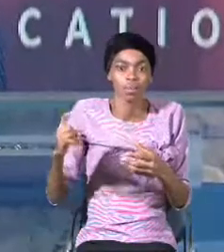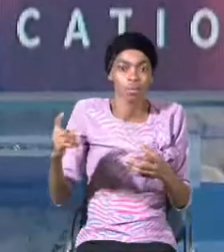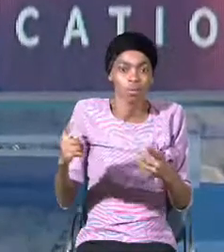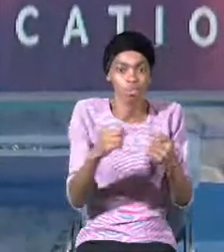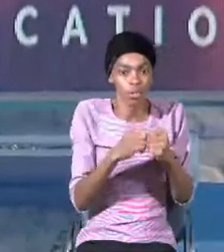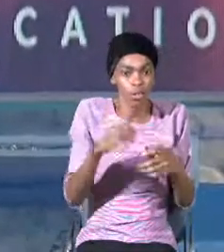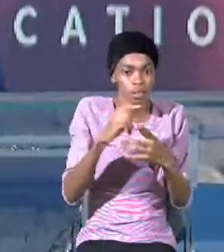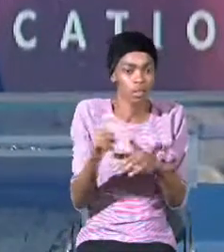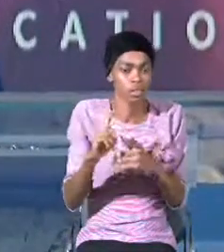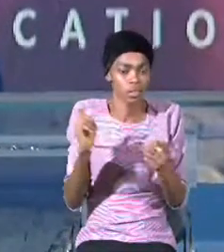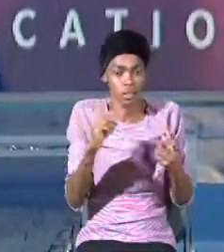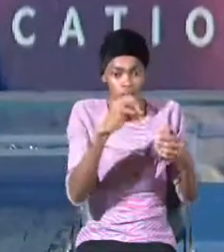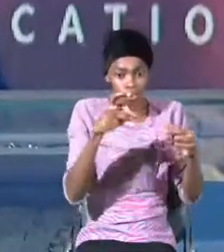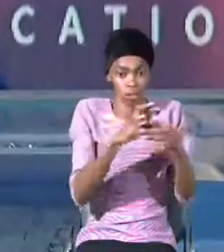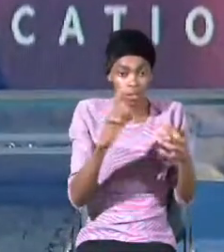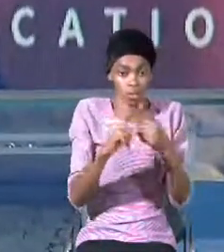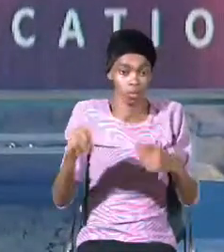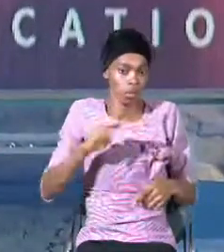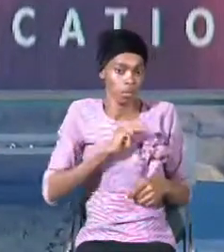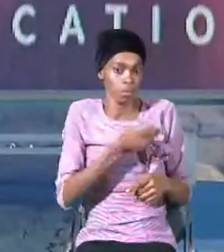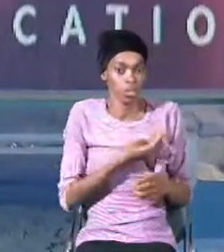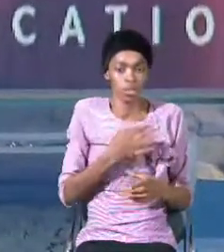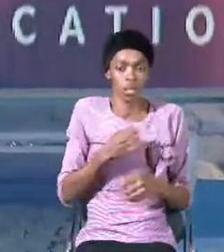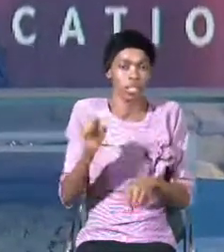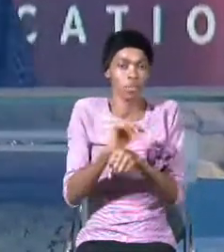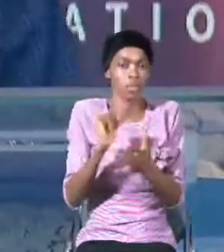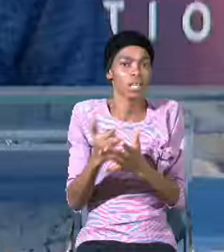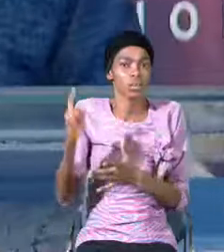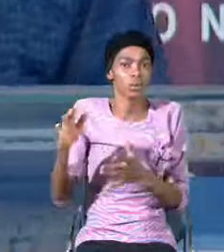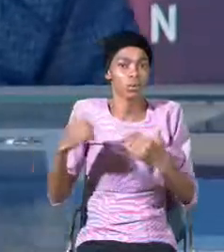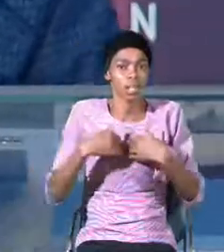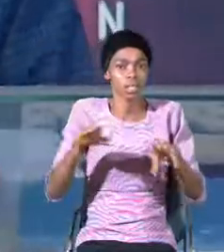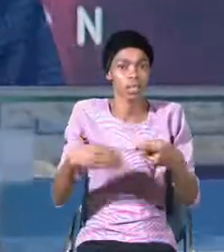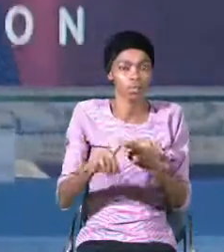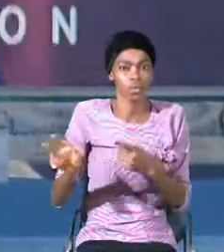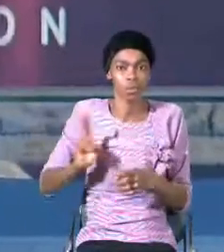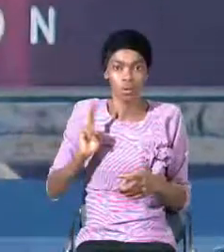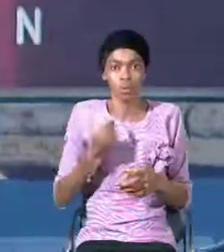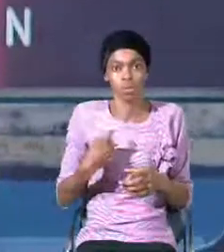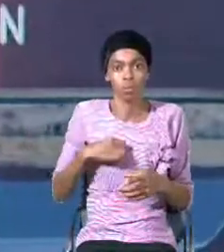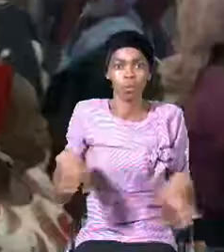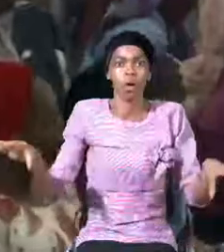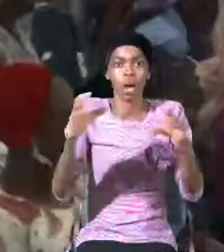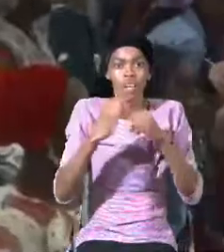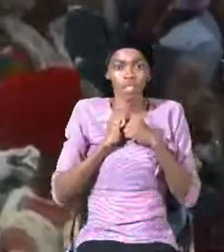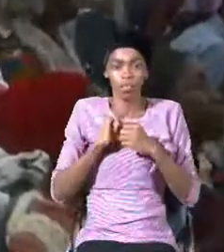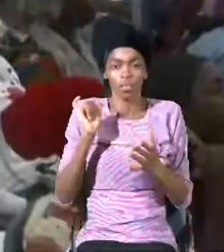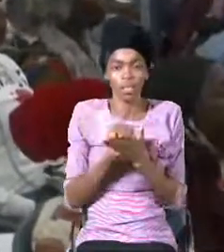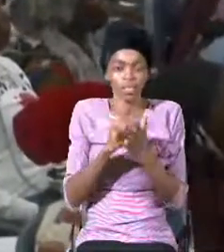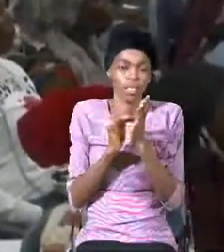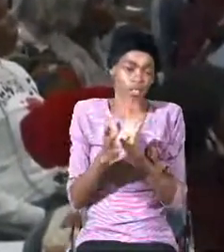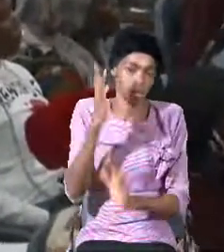Cette responsabilité, le Seigneur nous a donné et nous allons réaliser cela au nom de